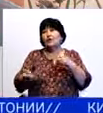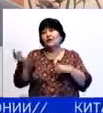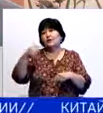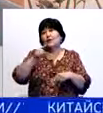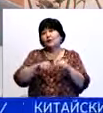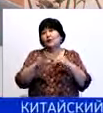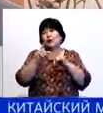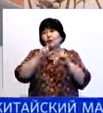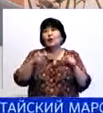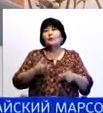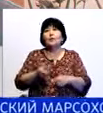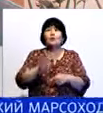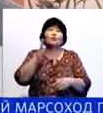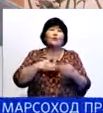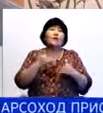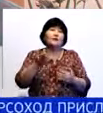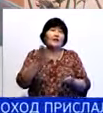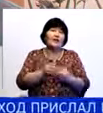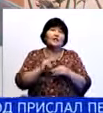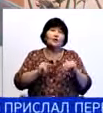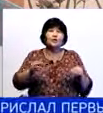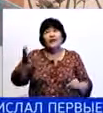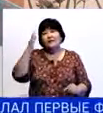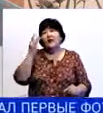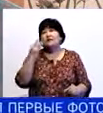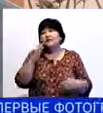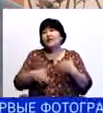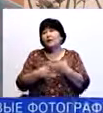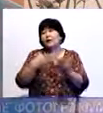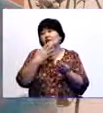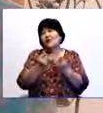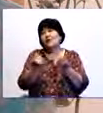вернуть в родную школу. Мы будем очень рады. В ней есть педагогический талант, всегда помогает своим одноклассникам.